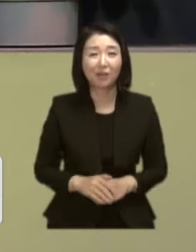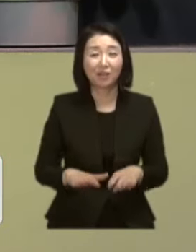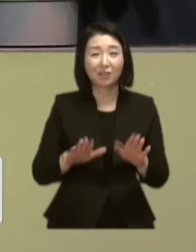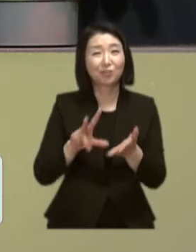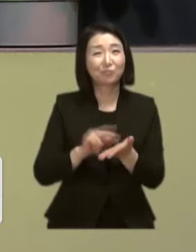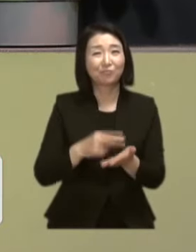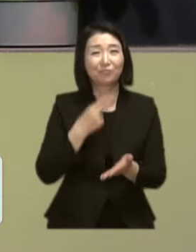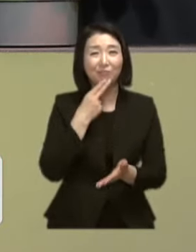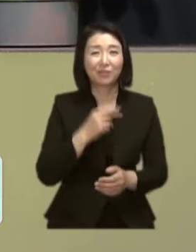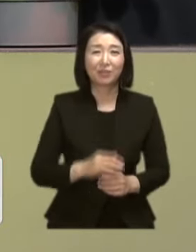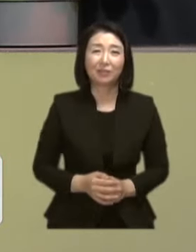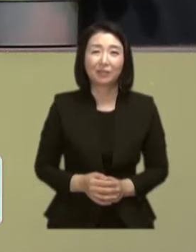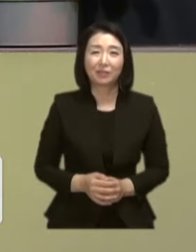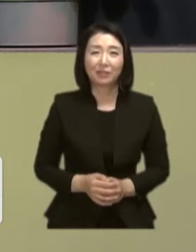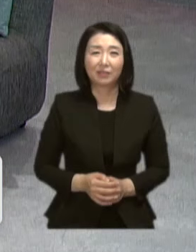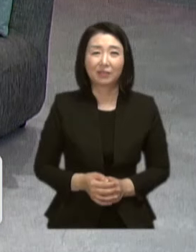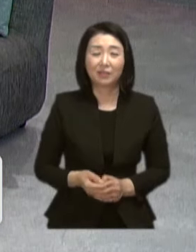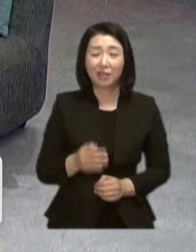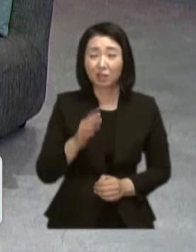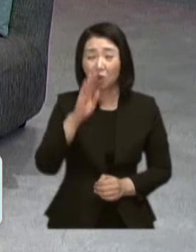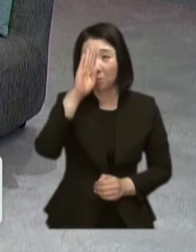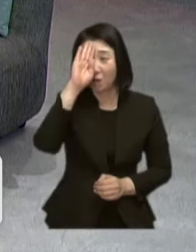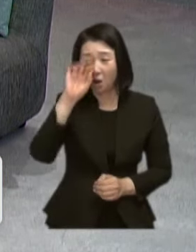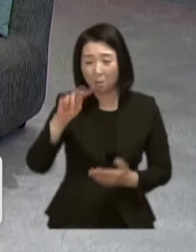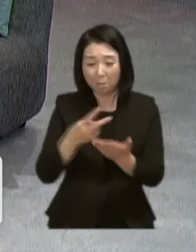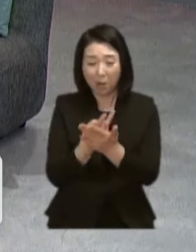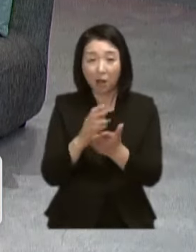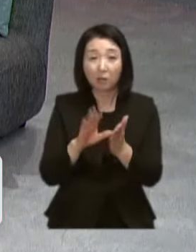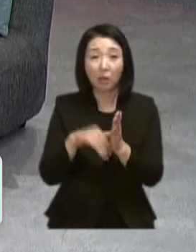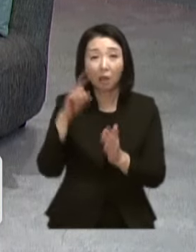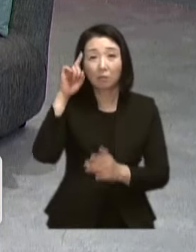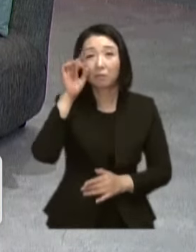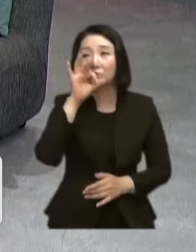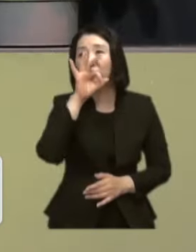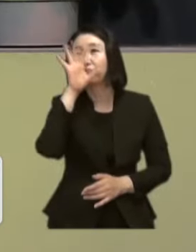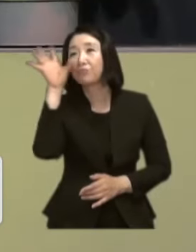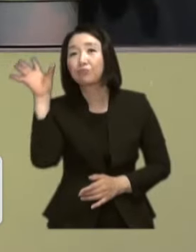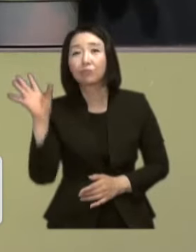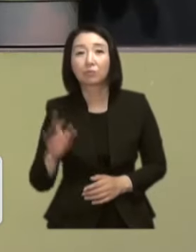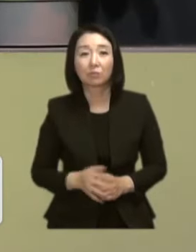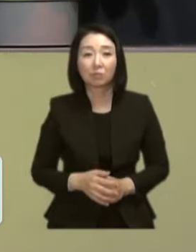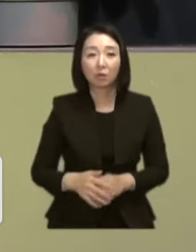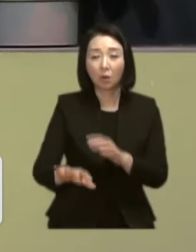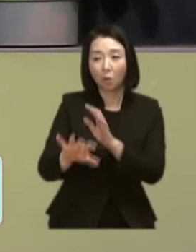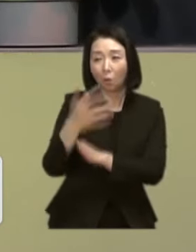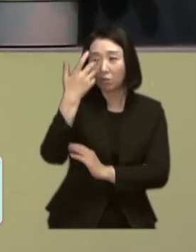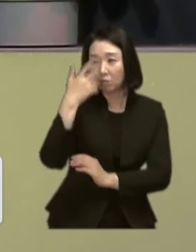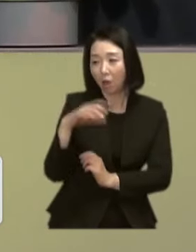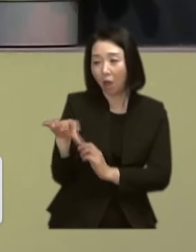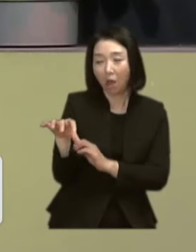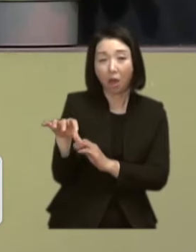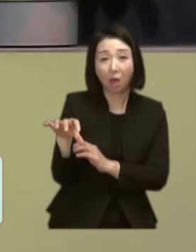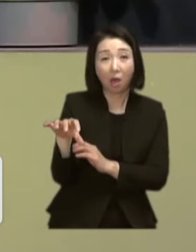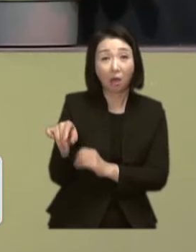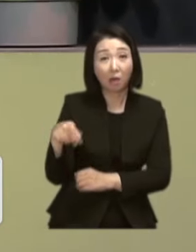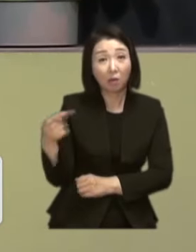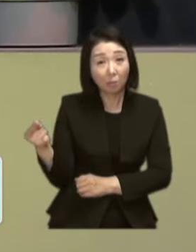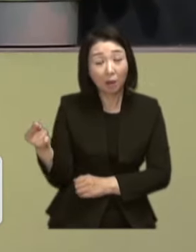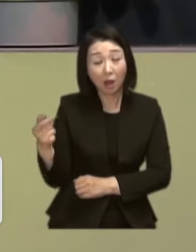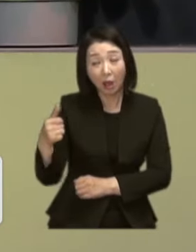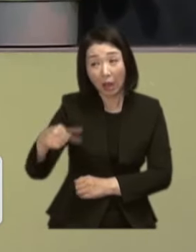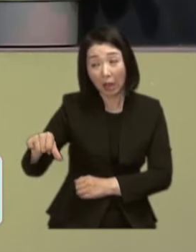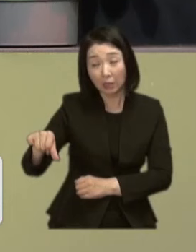전혀 문제는 없고요. 그 당시는 네. 갑자기 이 힘이 없어지는 거예요. 네. 오른손도 그렇고요. 네. 그래서 옆방에 아들이 자고